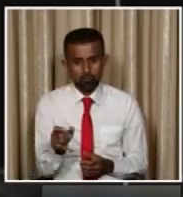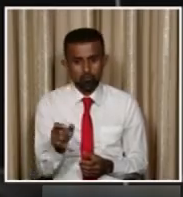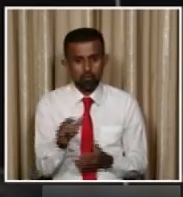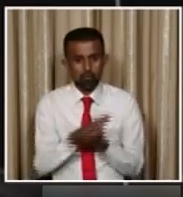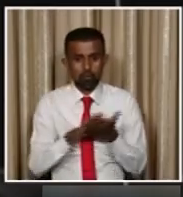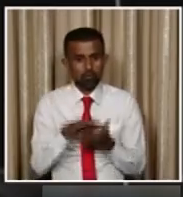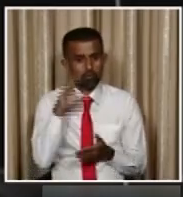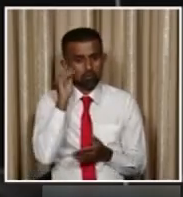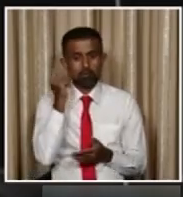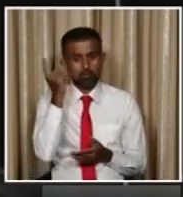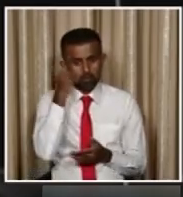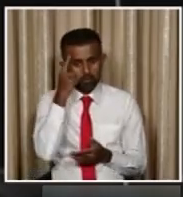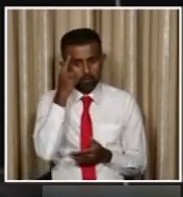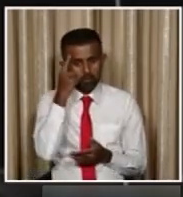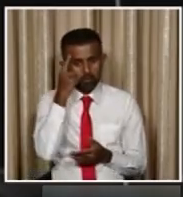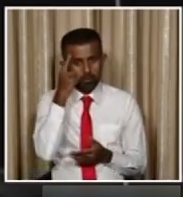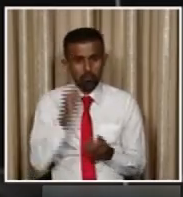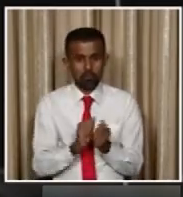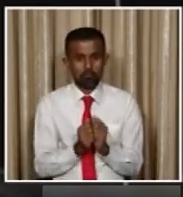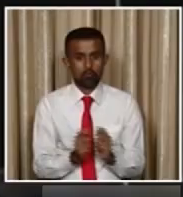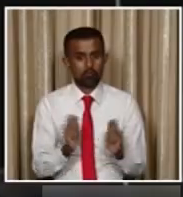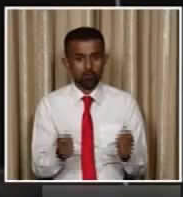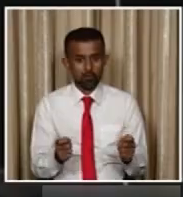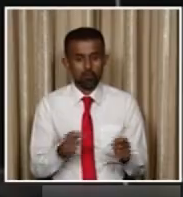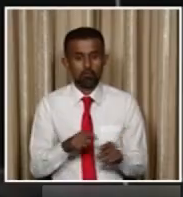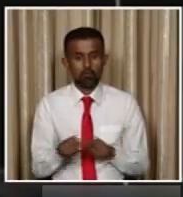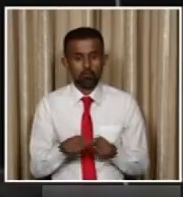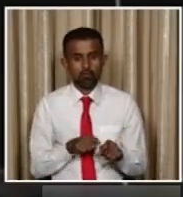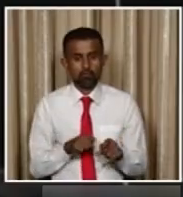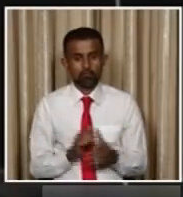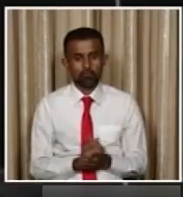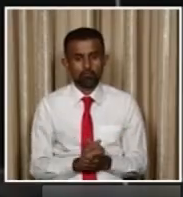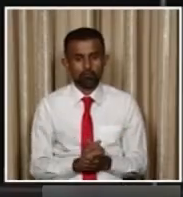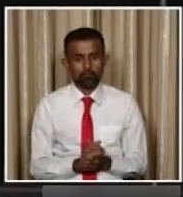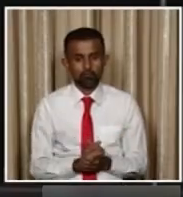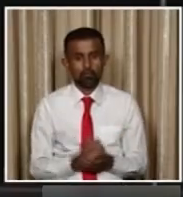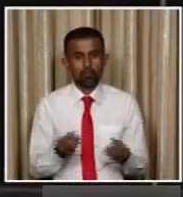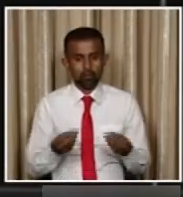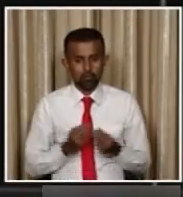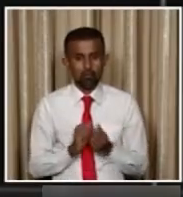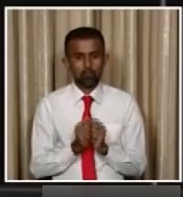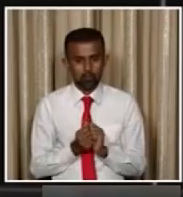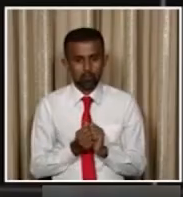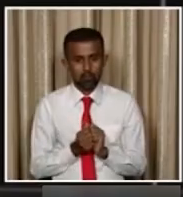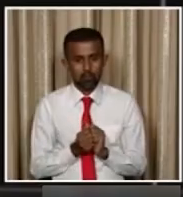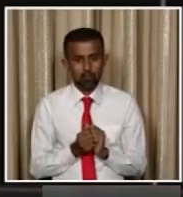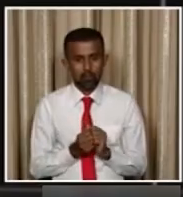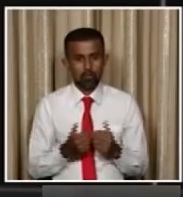හරියට දැනගෙන අපි මේ සංශෝධන ඉදිරිපත් කළා තියෙන්නේ අනුව. ඉදිරිපත් කරපු සංශෝධන තමයි අපි